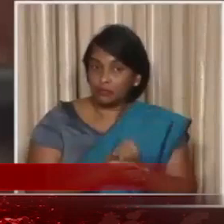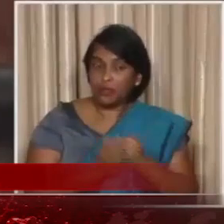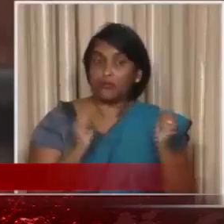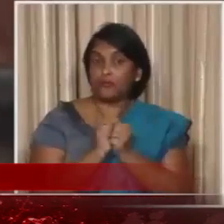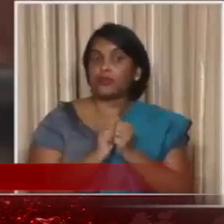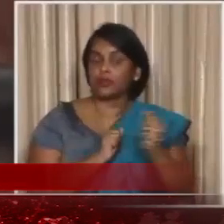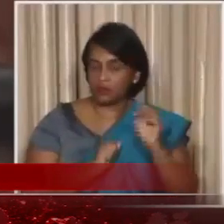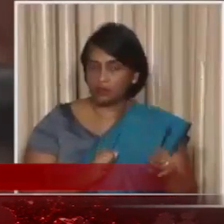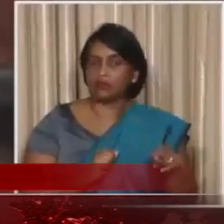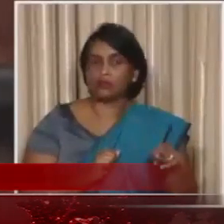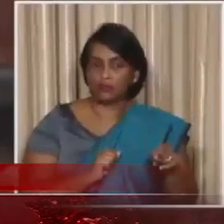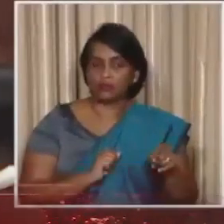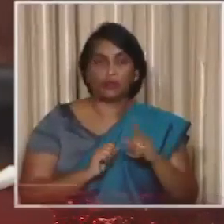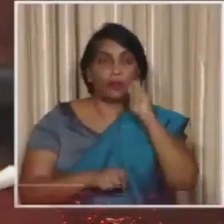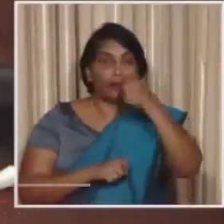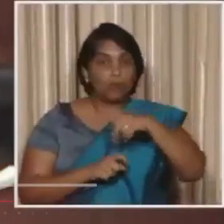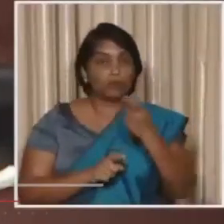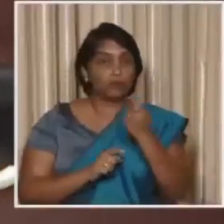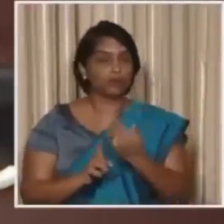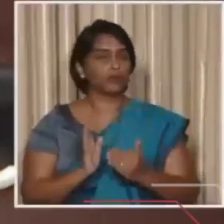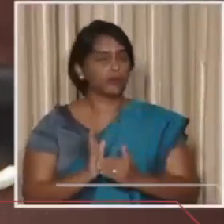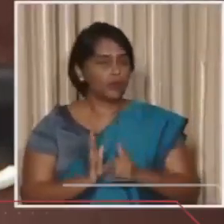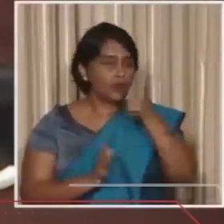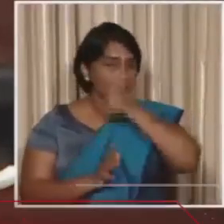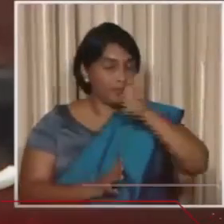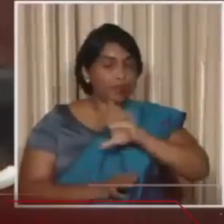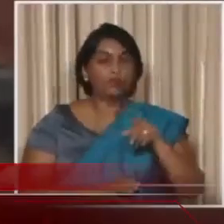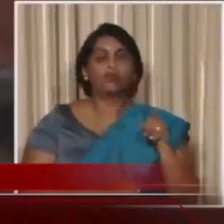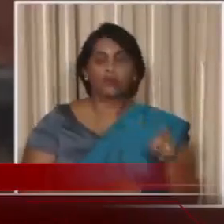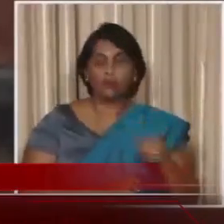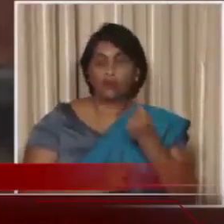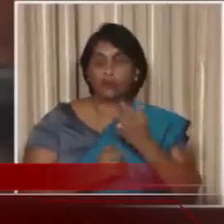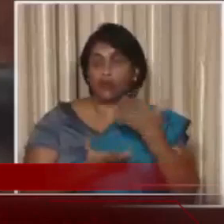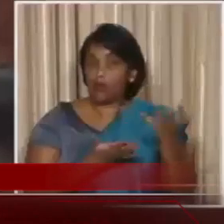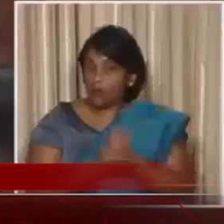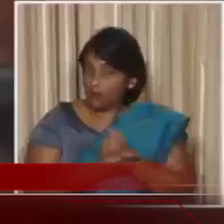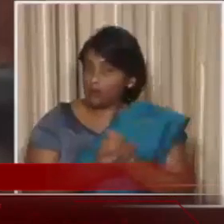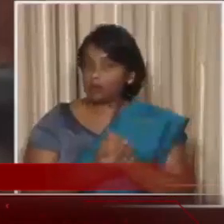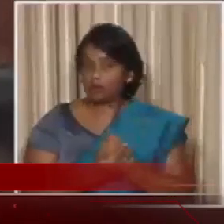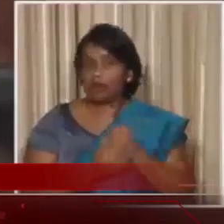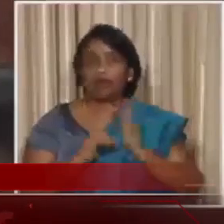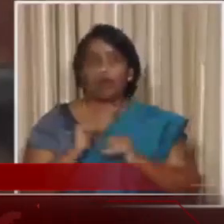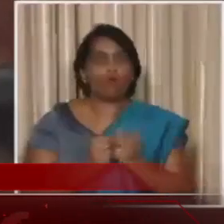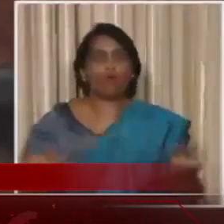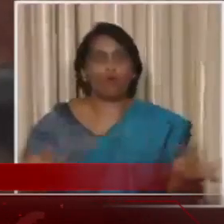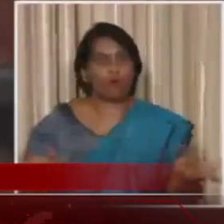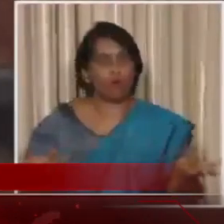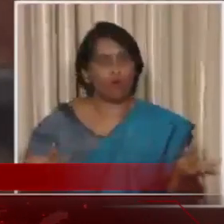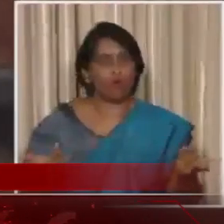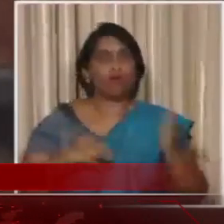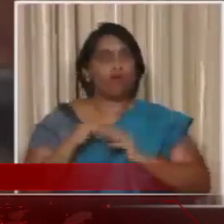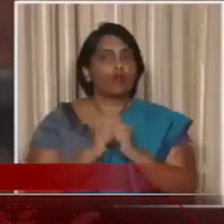වැඩපිළිවෙලක් මහජනයාගේ ධනය කෝටි ප්‍රකෝටි ගණන් හොරකම් කරපු අයගේ ධනය පවරා ගැනීම සඳහා වැඩපිළිවෙලක් කො